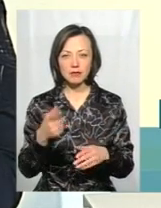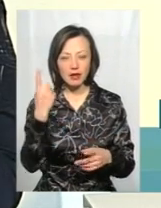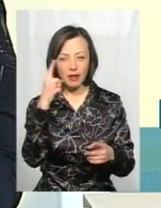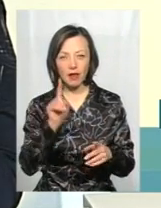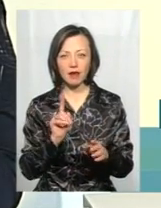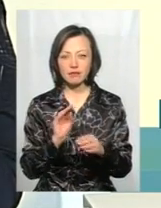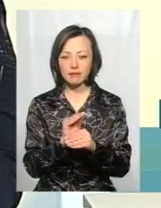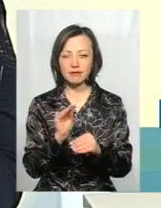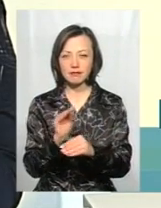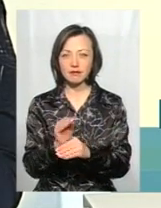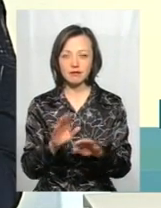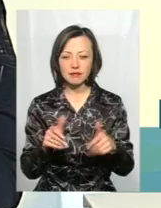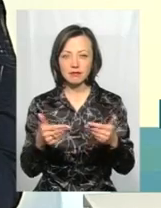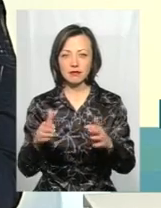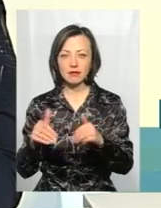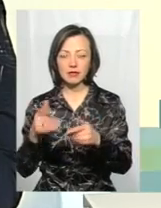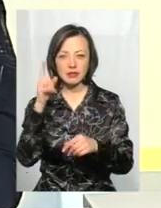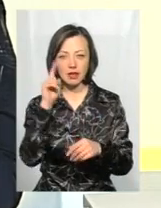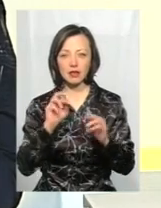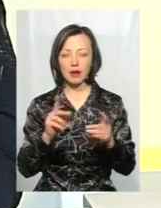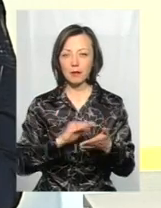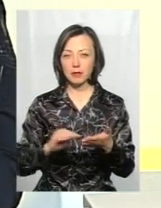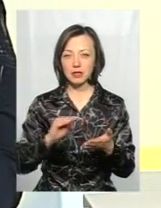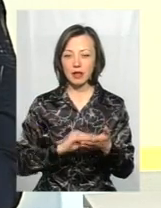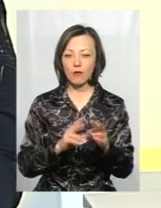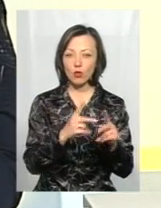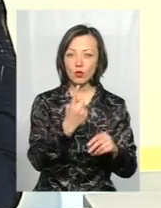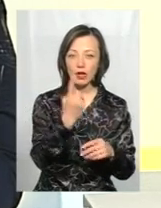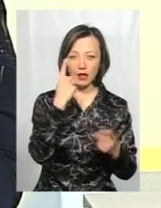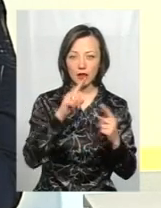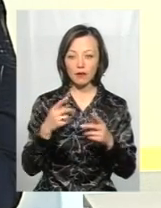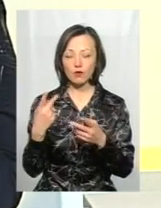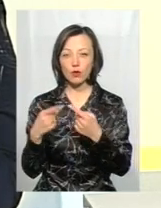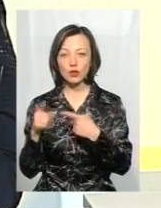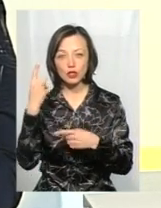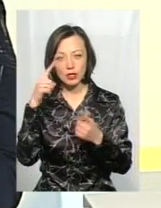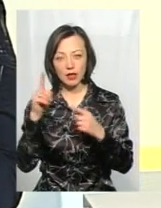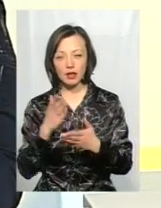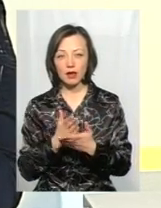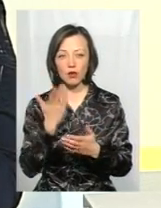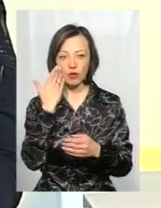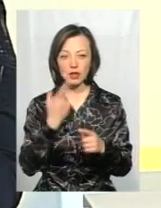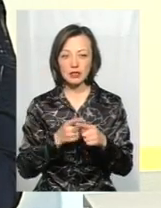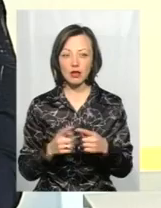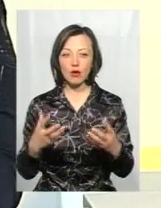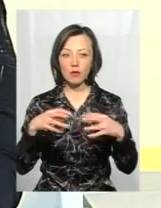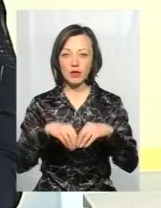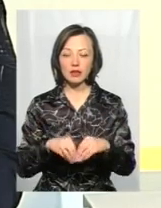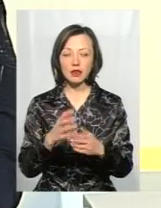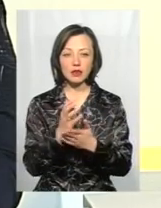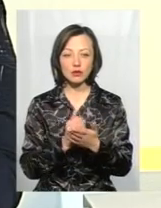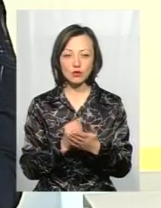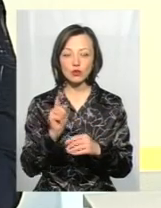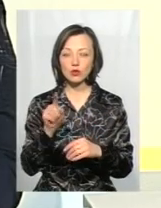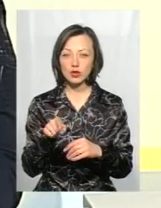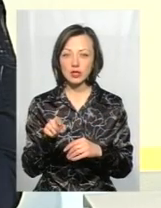ідеями, які б розуміли, які б знали, як писати. Тому що в когось одна ідея, в когось інша ідея. І коли оце об'єднуються ресурси,